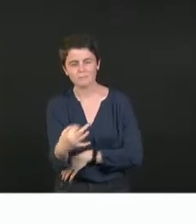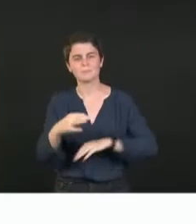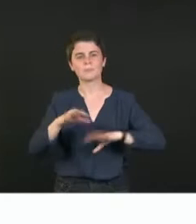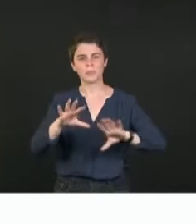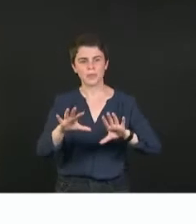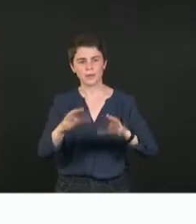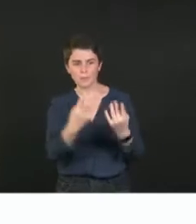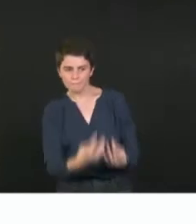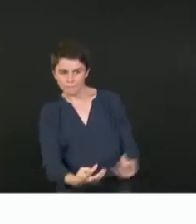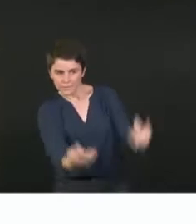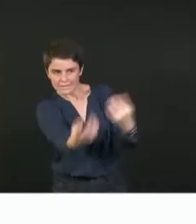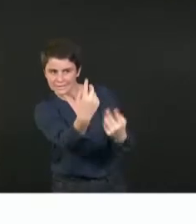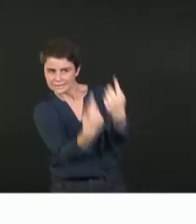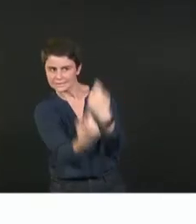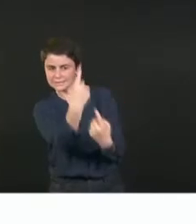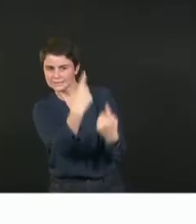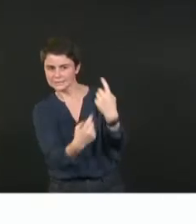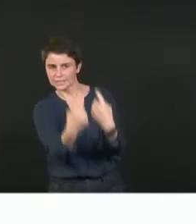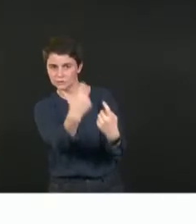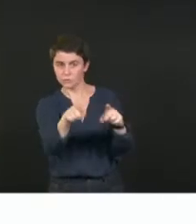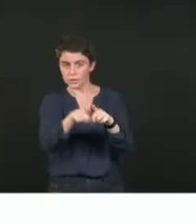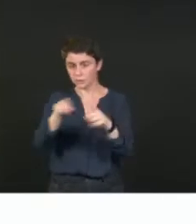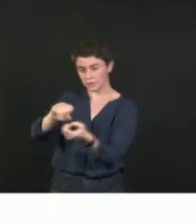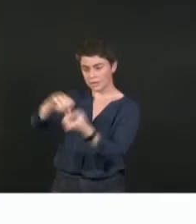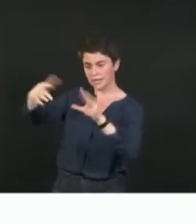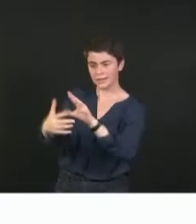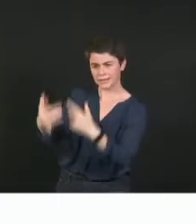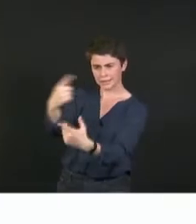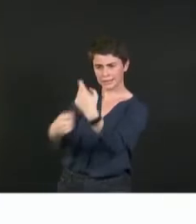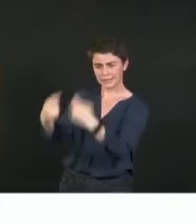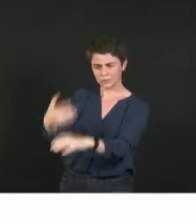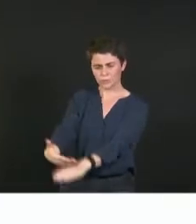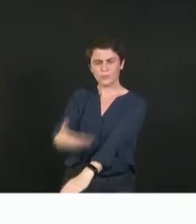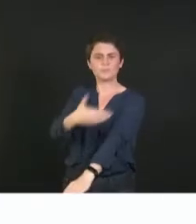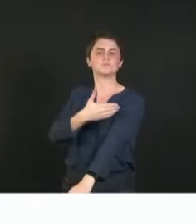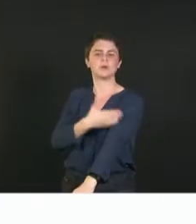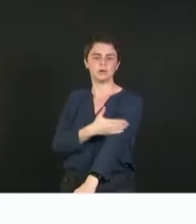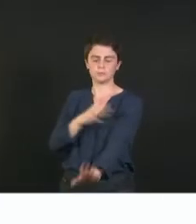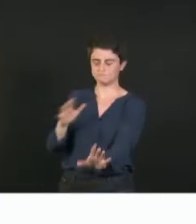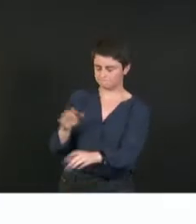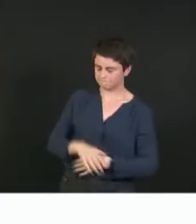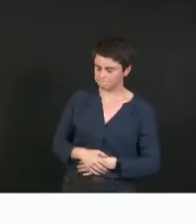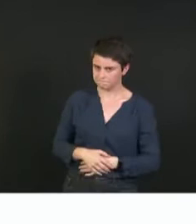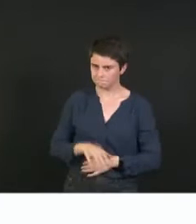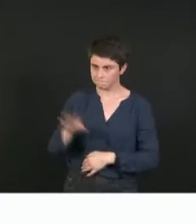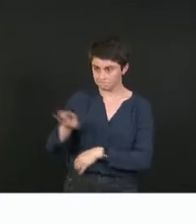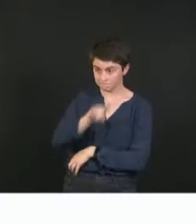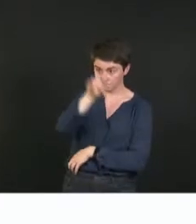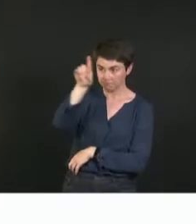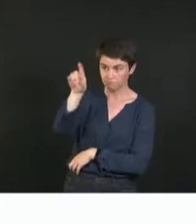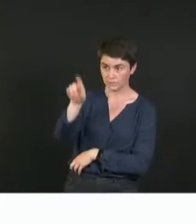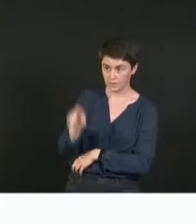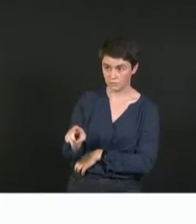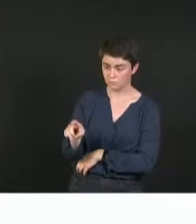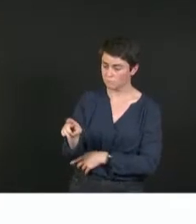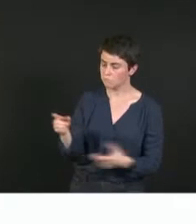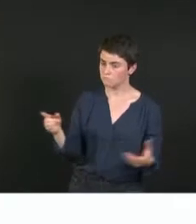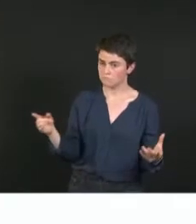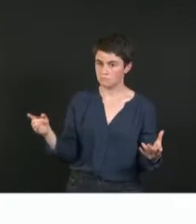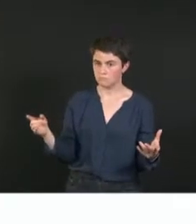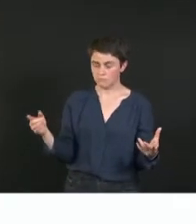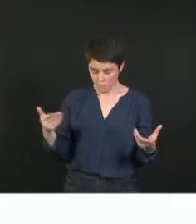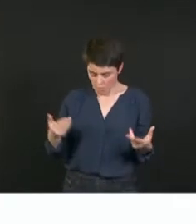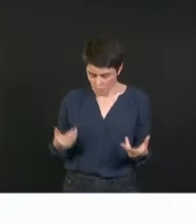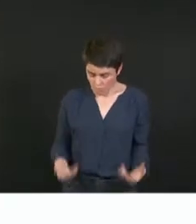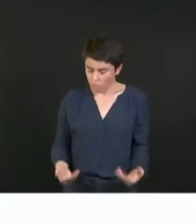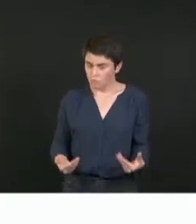aux questions de la salle et du public qui nous suit en ligne, répondre à la question, est-ce que finalement on est suffisamment outillé